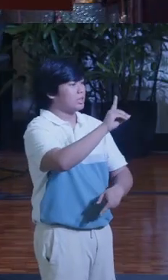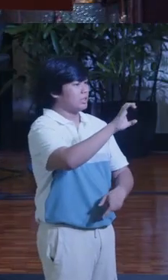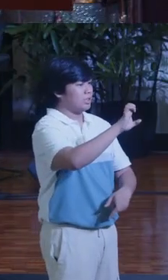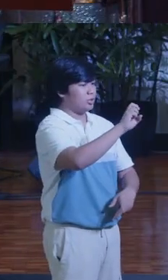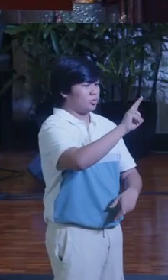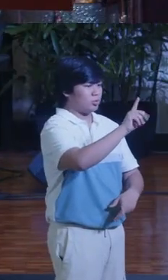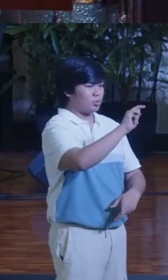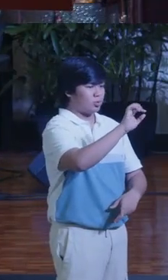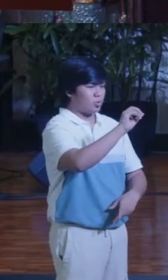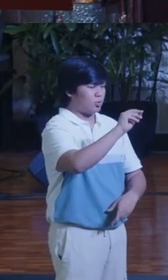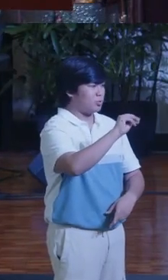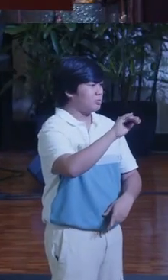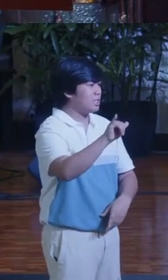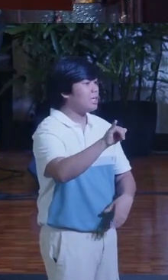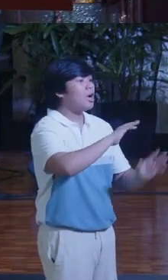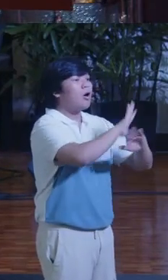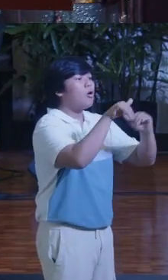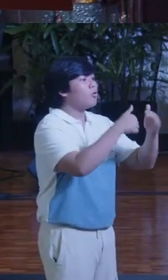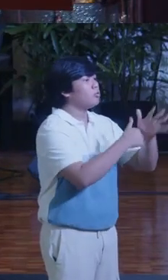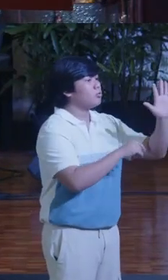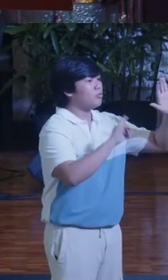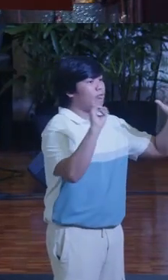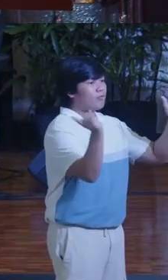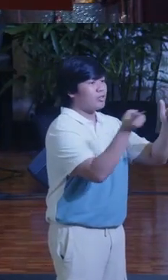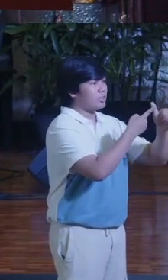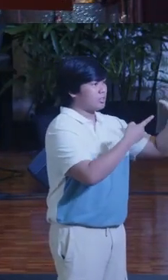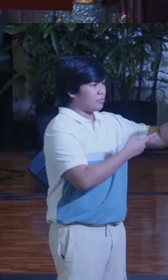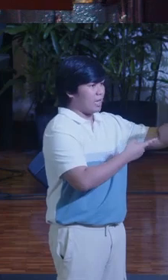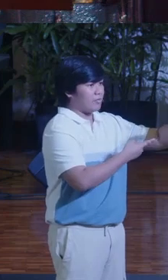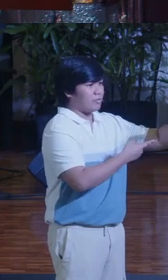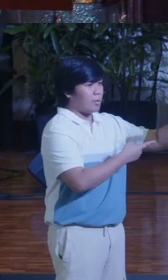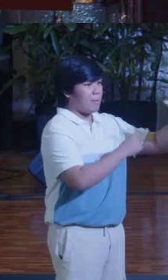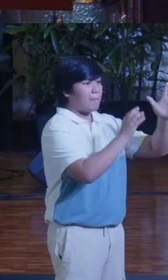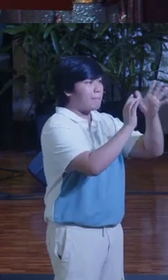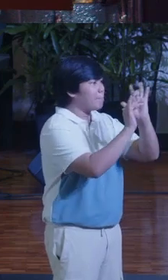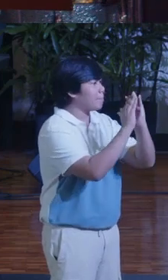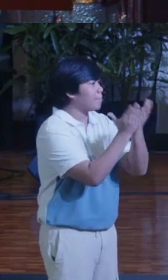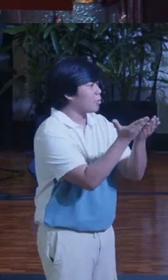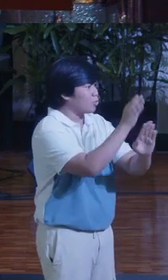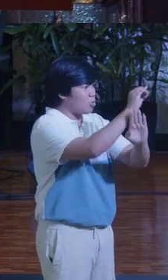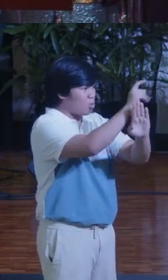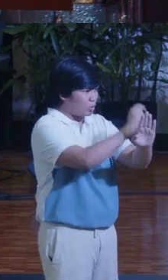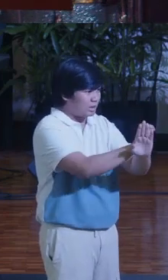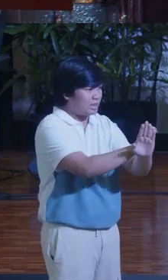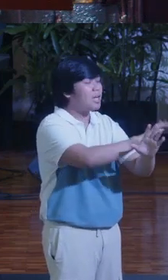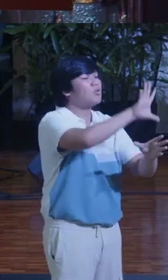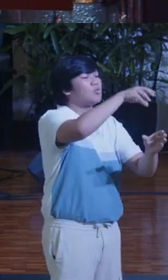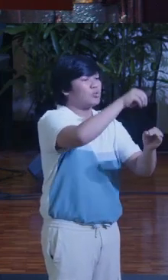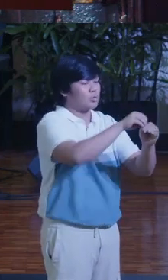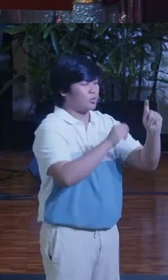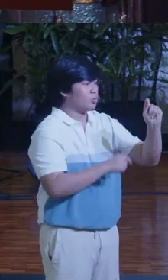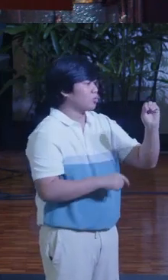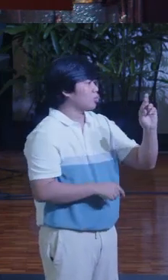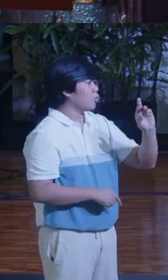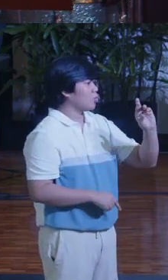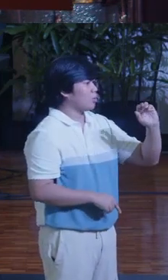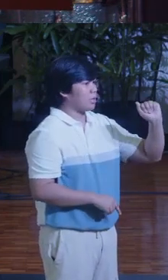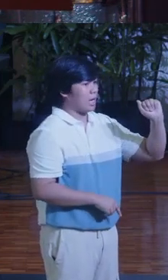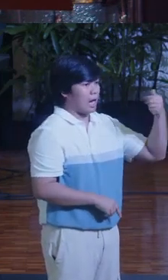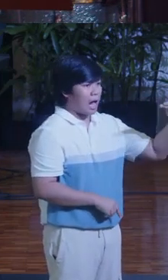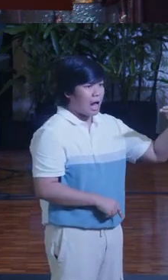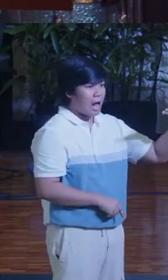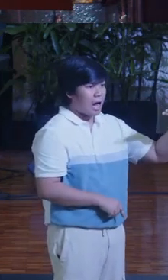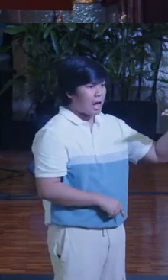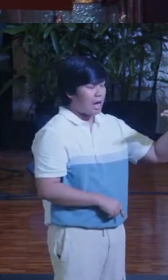ang mga Judaizer na kanyang tinutuligsa ay nagtuturo na